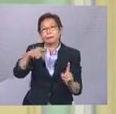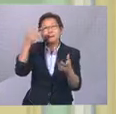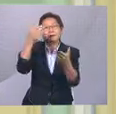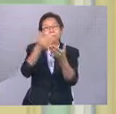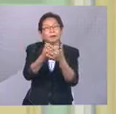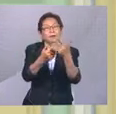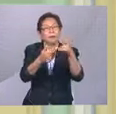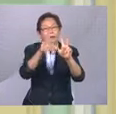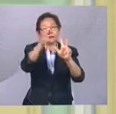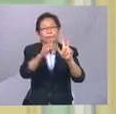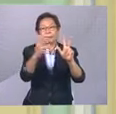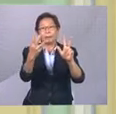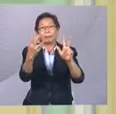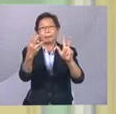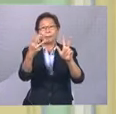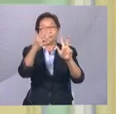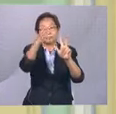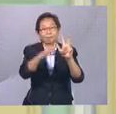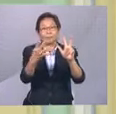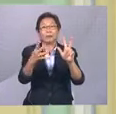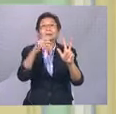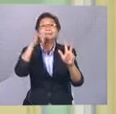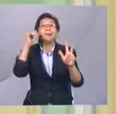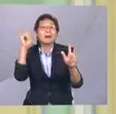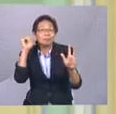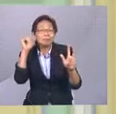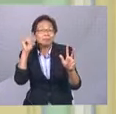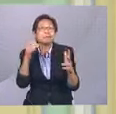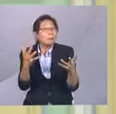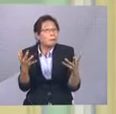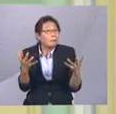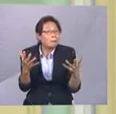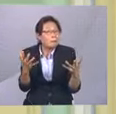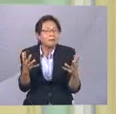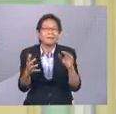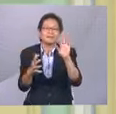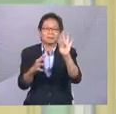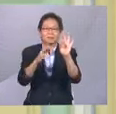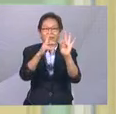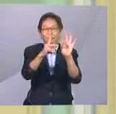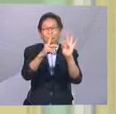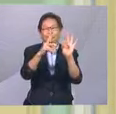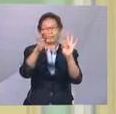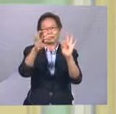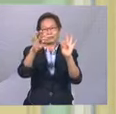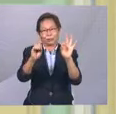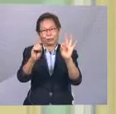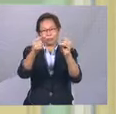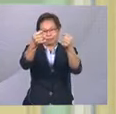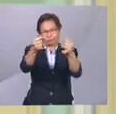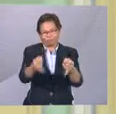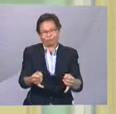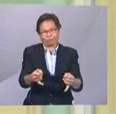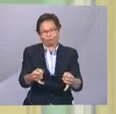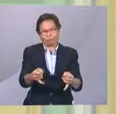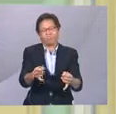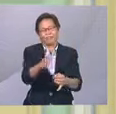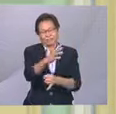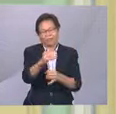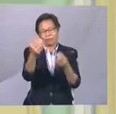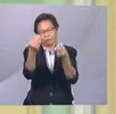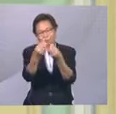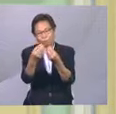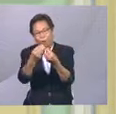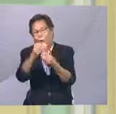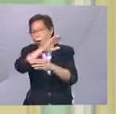Apple 2020 itu semalam adalah seramai 9090 individu dan